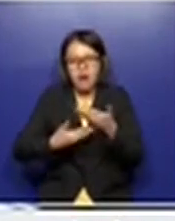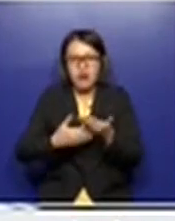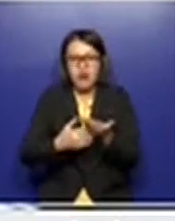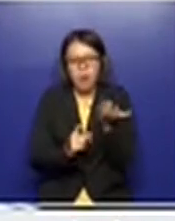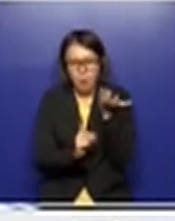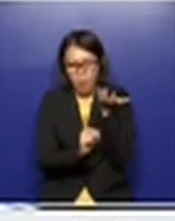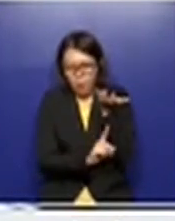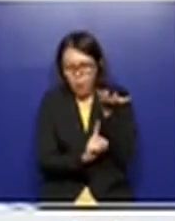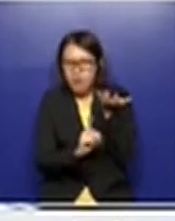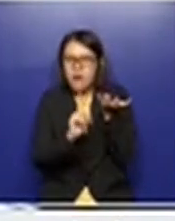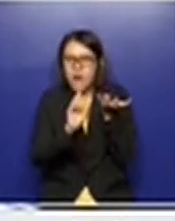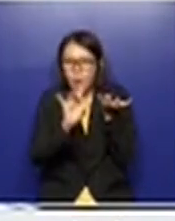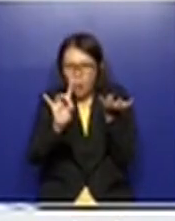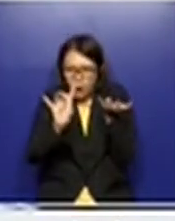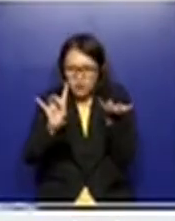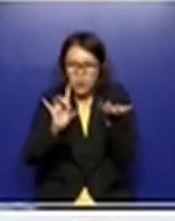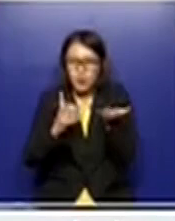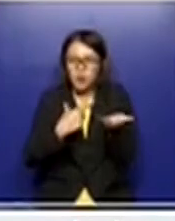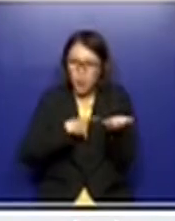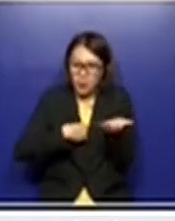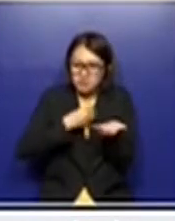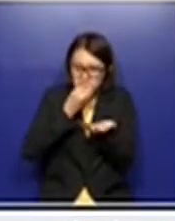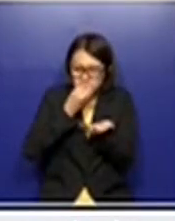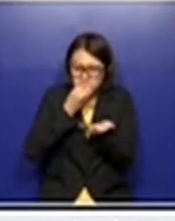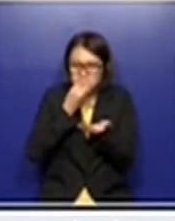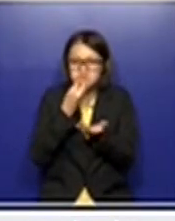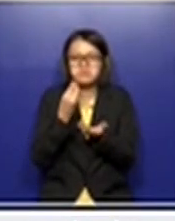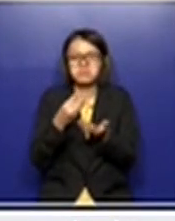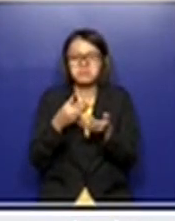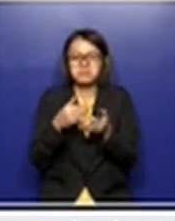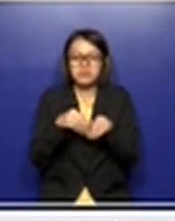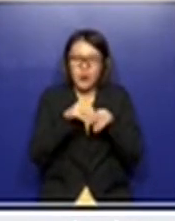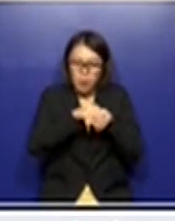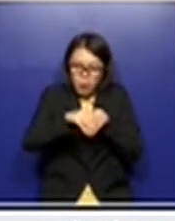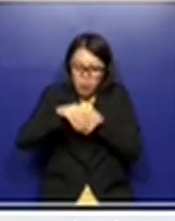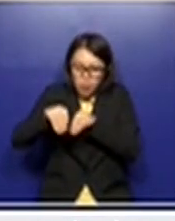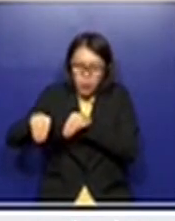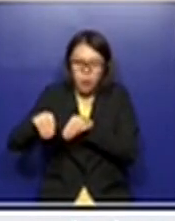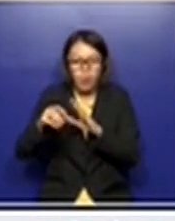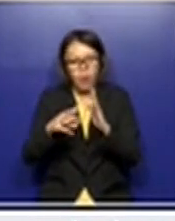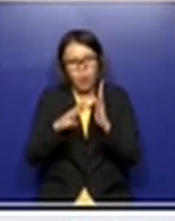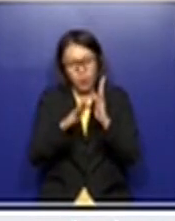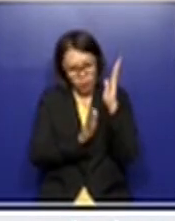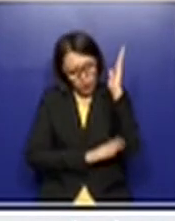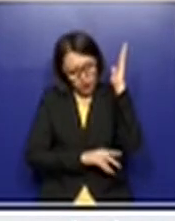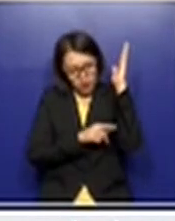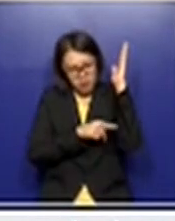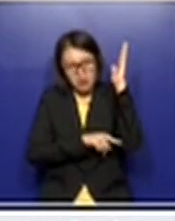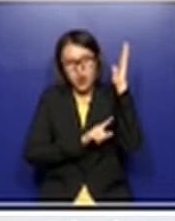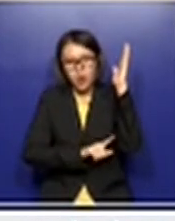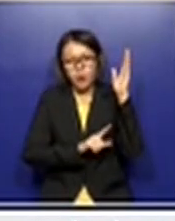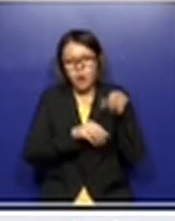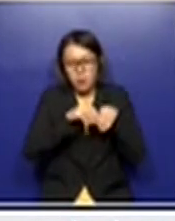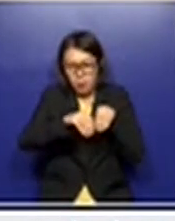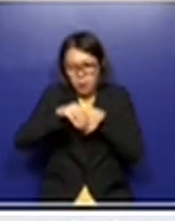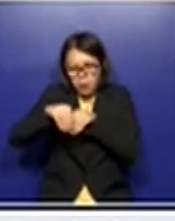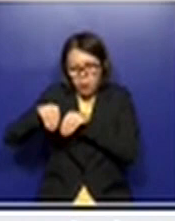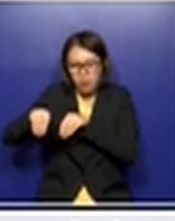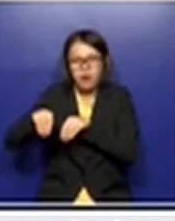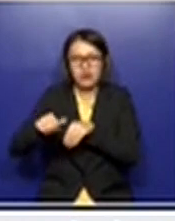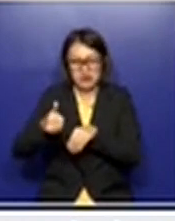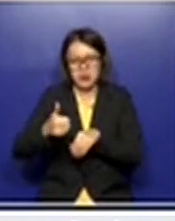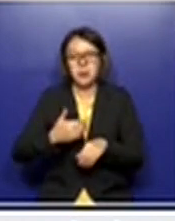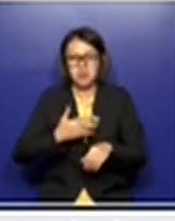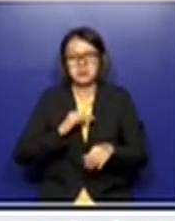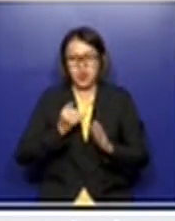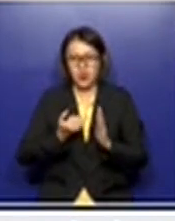นนิยมและก็มีการรณรงค์ให้ปลูกต้นสาคูขึ้นทั้งจังหวัดพัทลุงแล้วอันนี้ผมให้รางวัลท่านเพราะพัทลุงเป็นจังหวัดผม